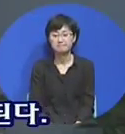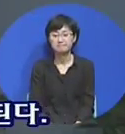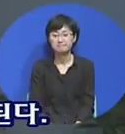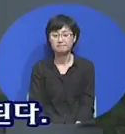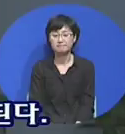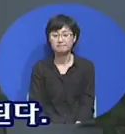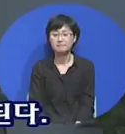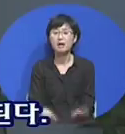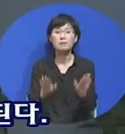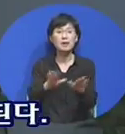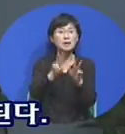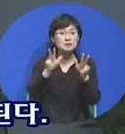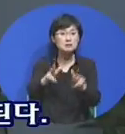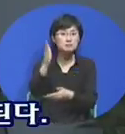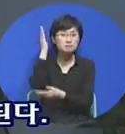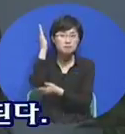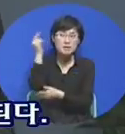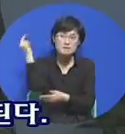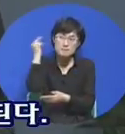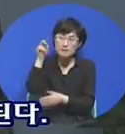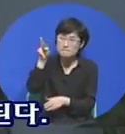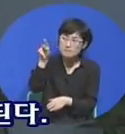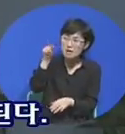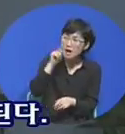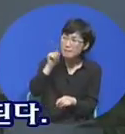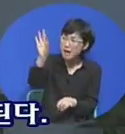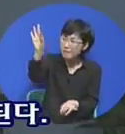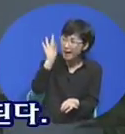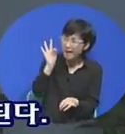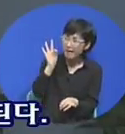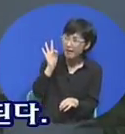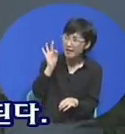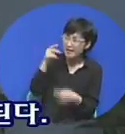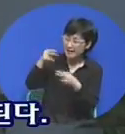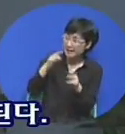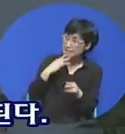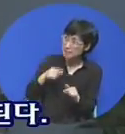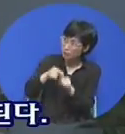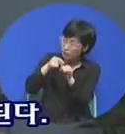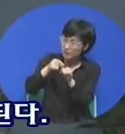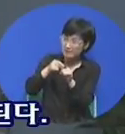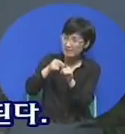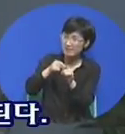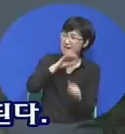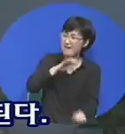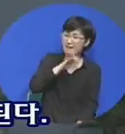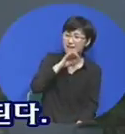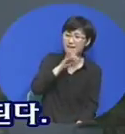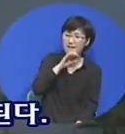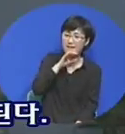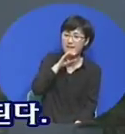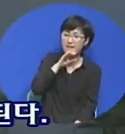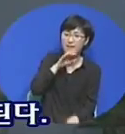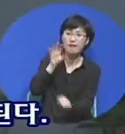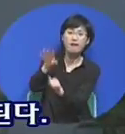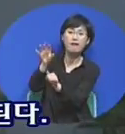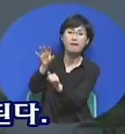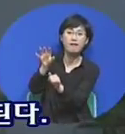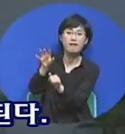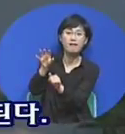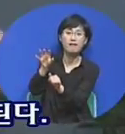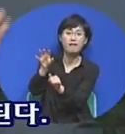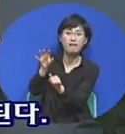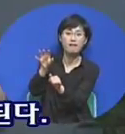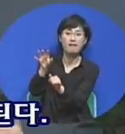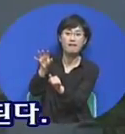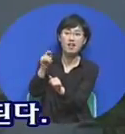for those words. 지금 제 메시지 딱 듣고 있다니 그러고 또 그렇게 거짓말해요. They're listening to my message right now and they keep making up these lies. 그래가지고 책